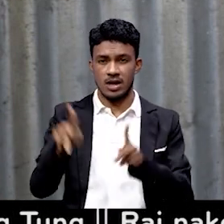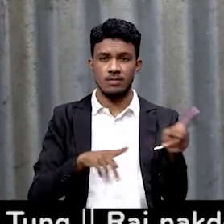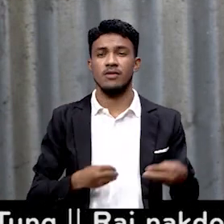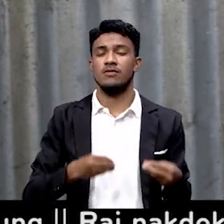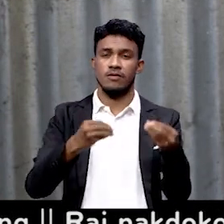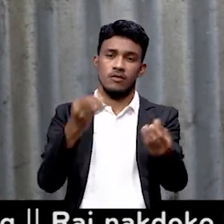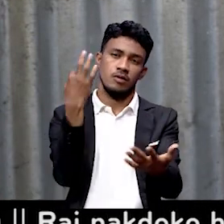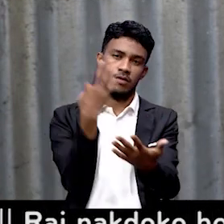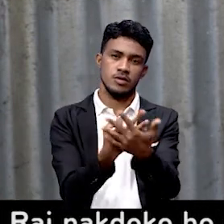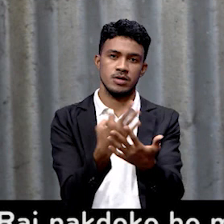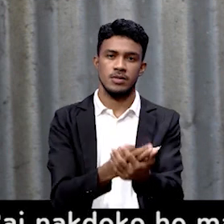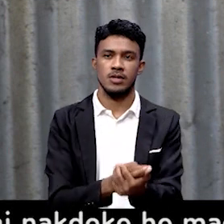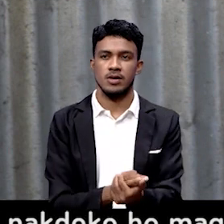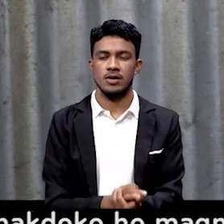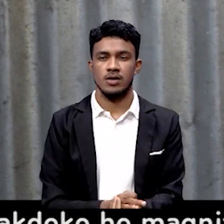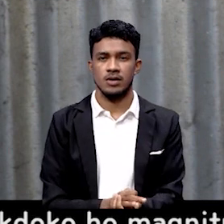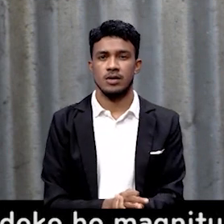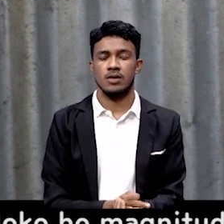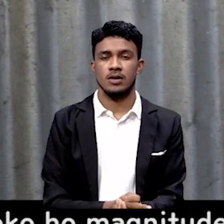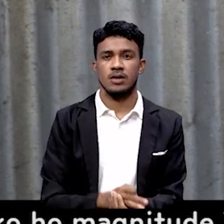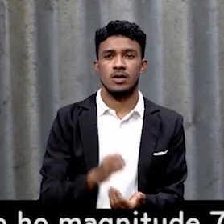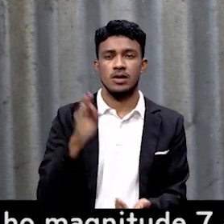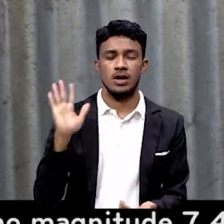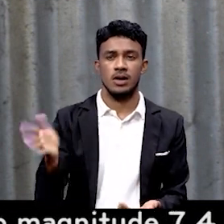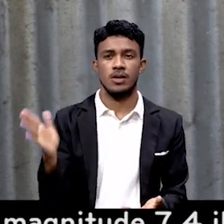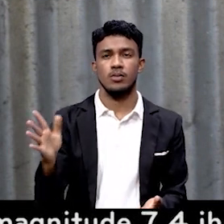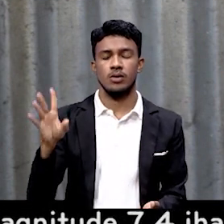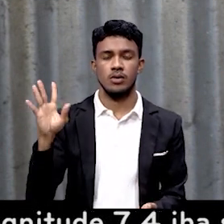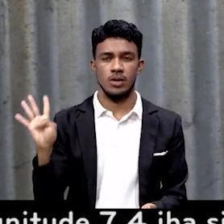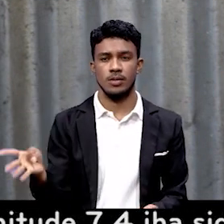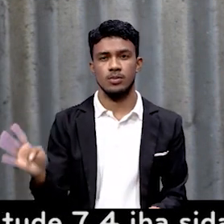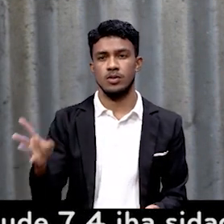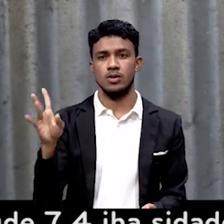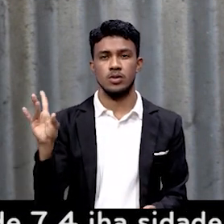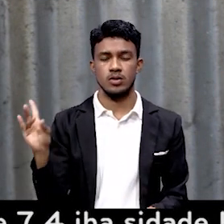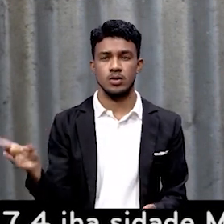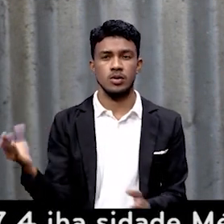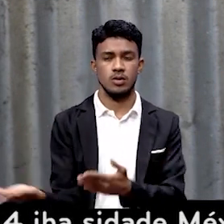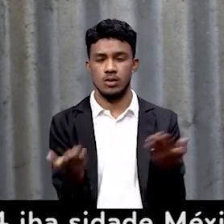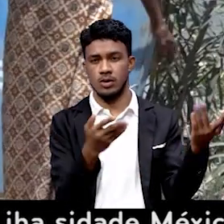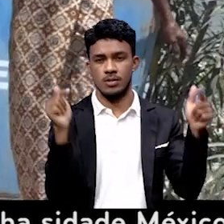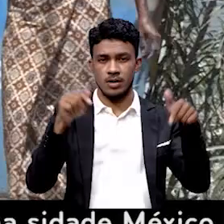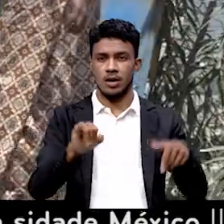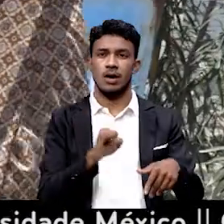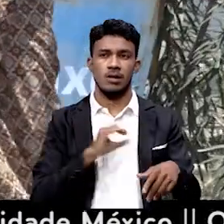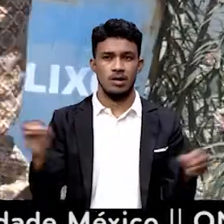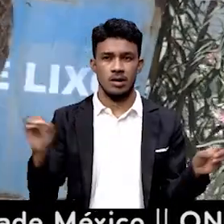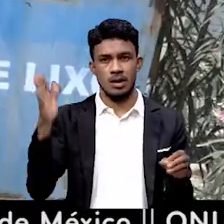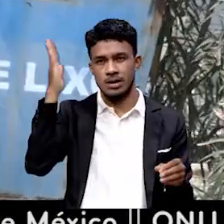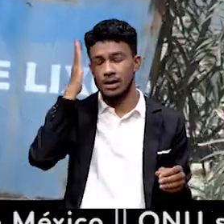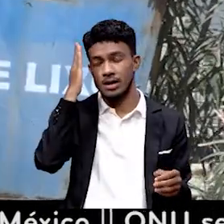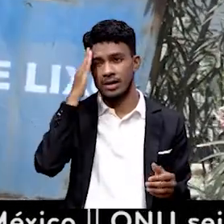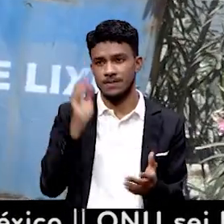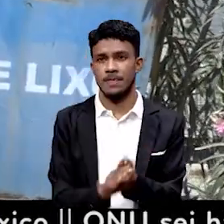ne lima pulu ha empat pulu tu su pulu ne a lor ne ti mai ona a la ha te ne a la ha te ne